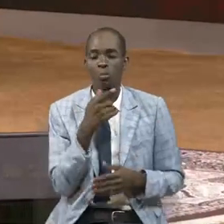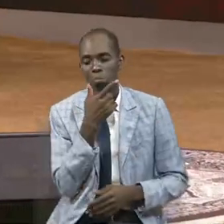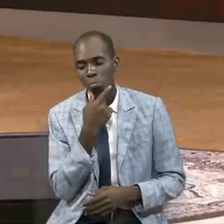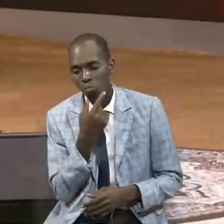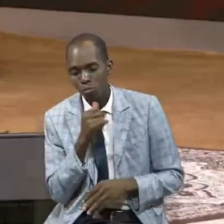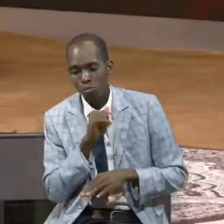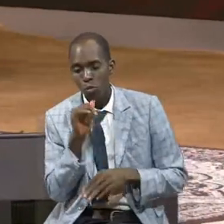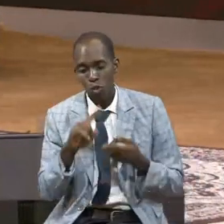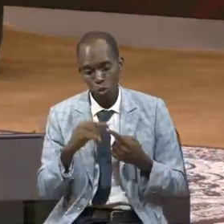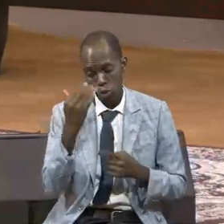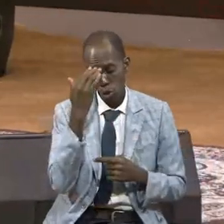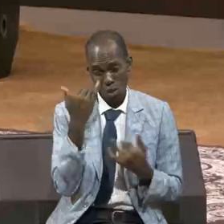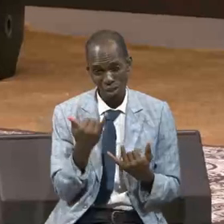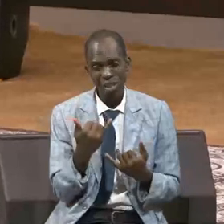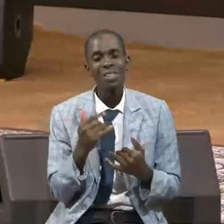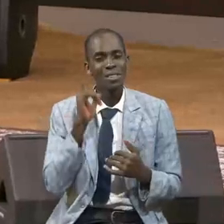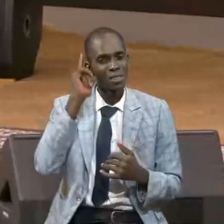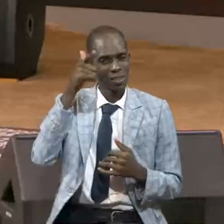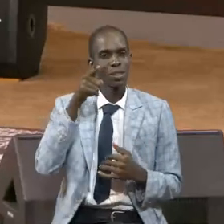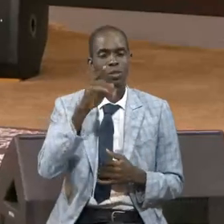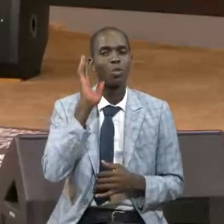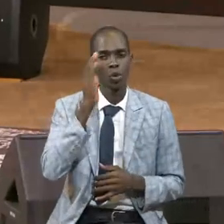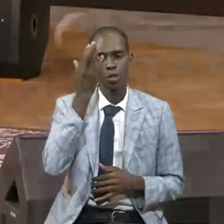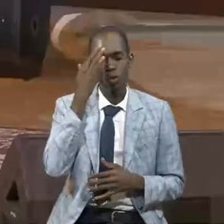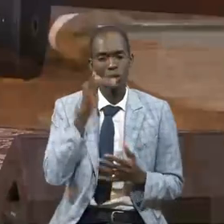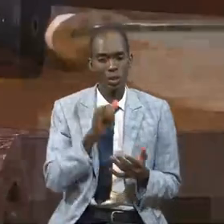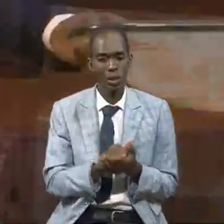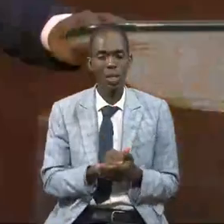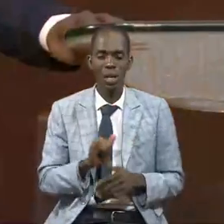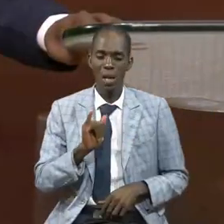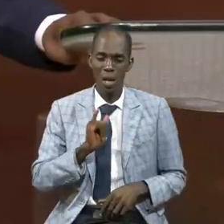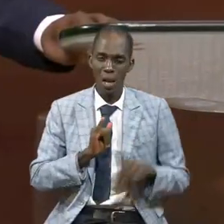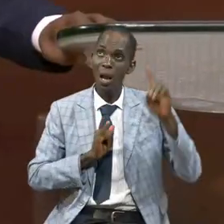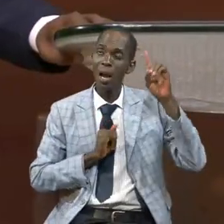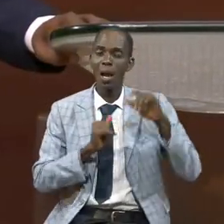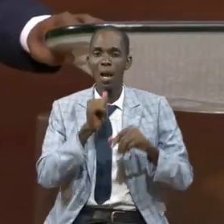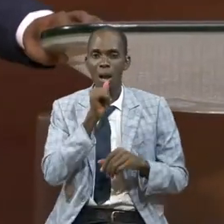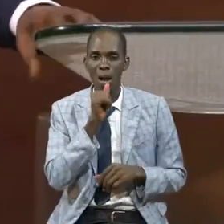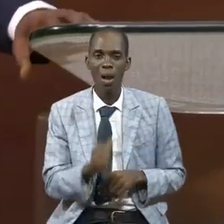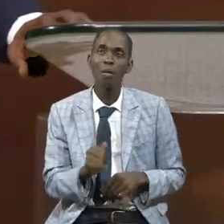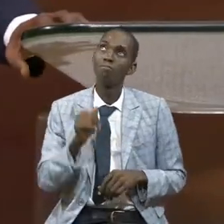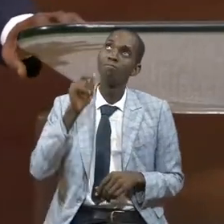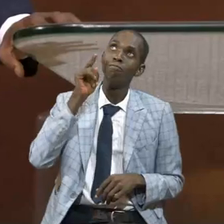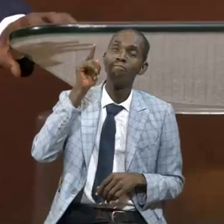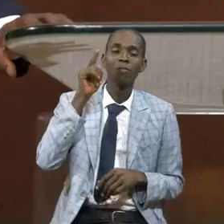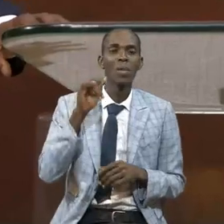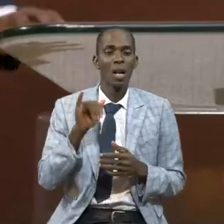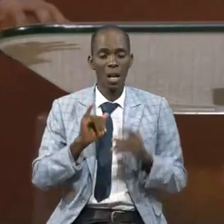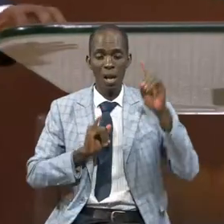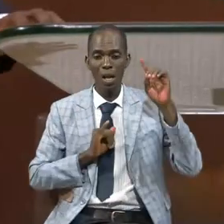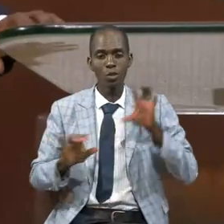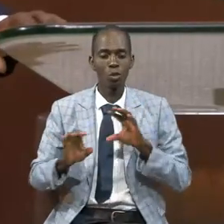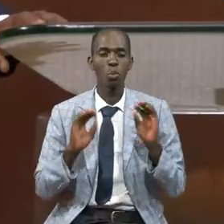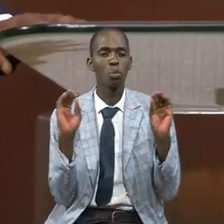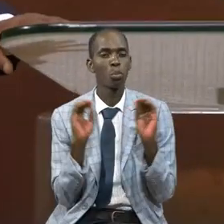de ne pas savoir maintenant. Finalement, vous saurez que je suis et je ne fais rien par moi-même, car